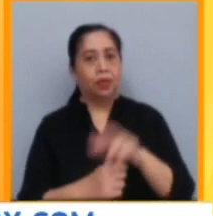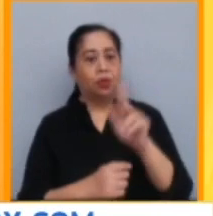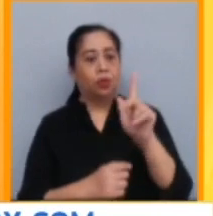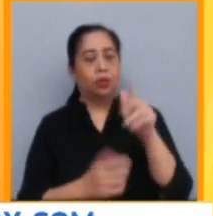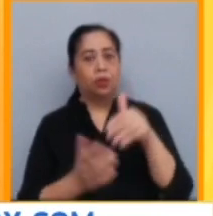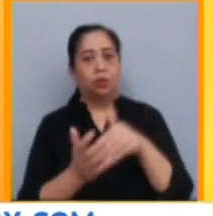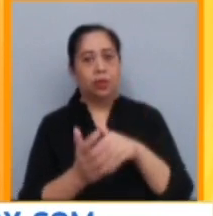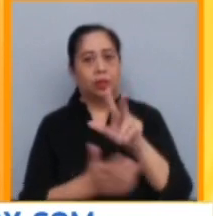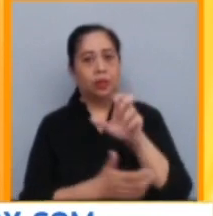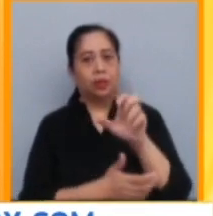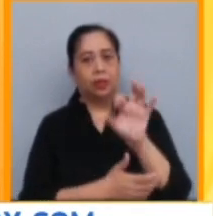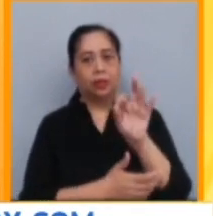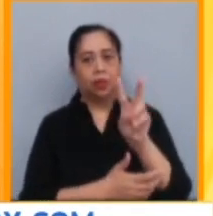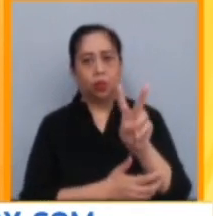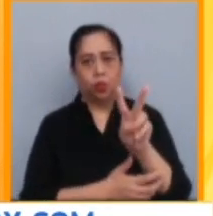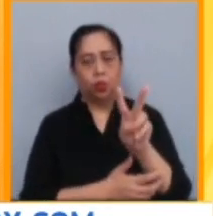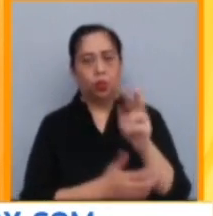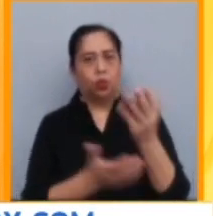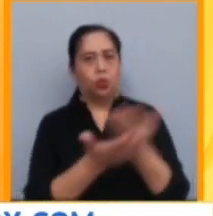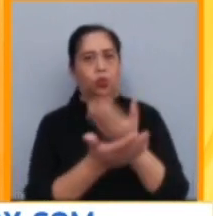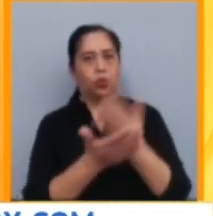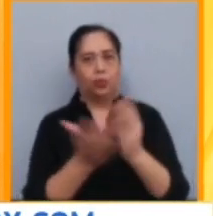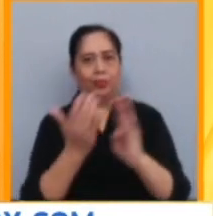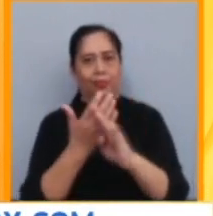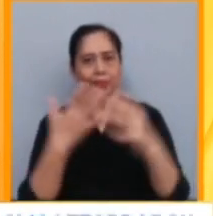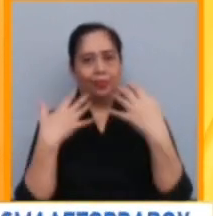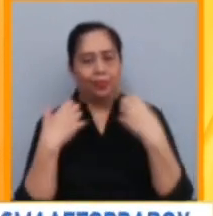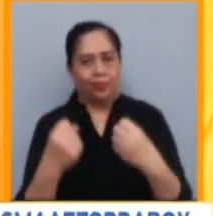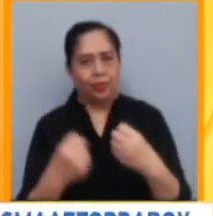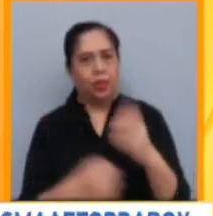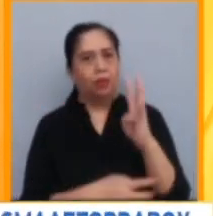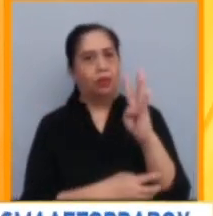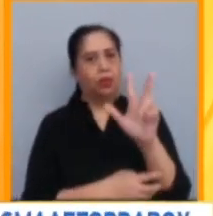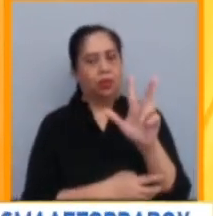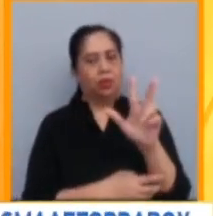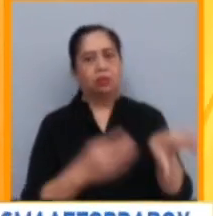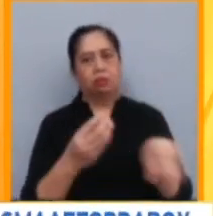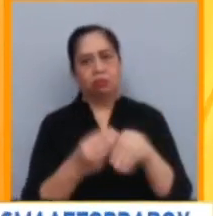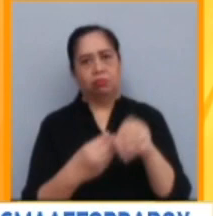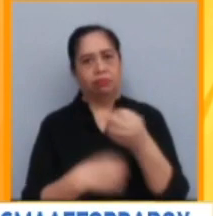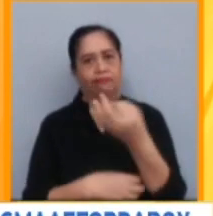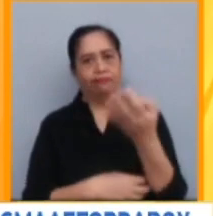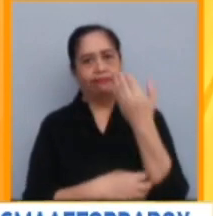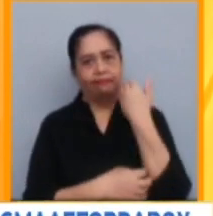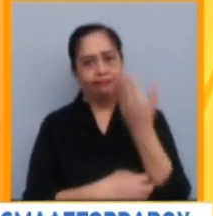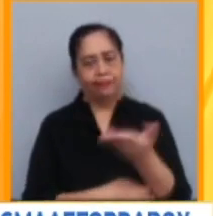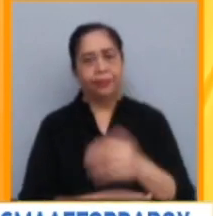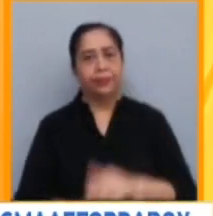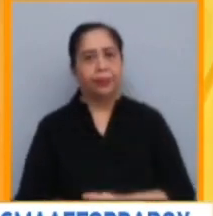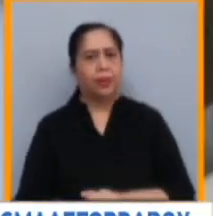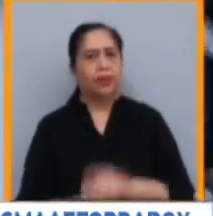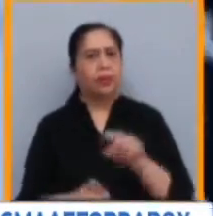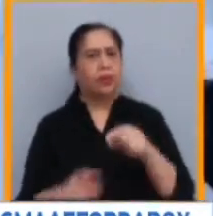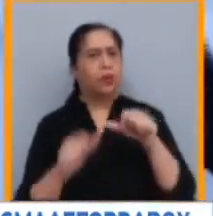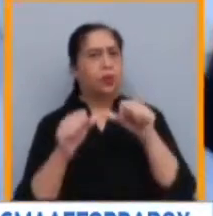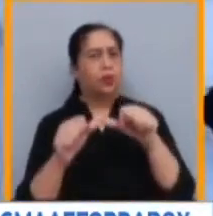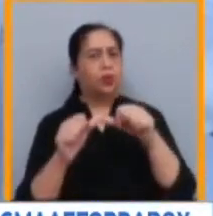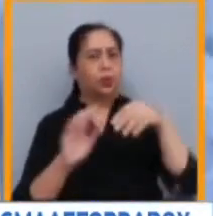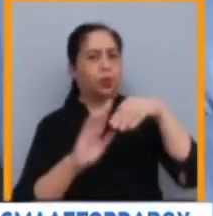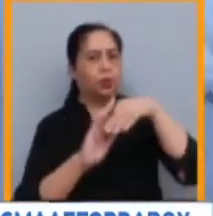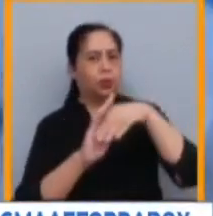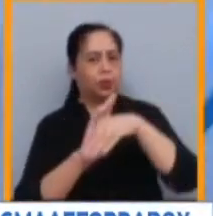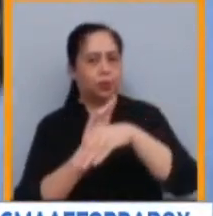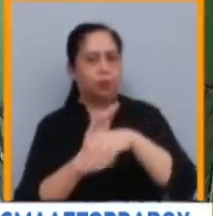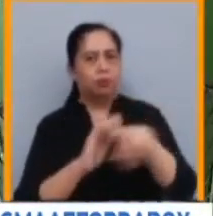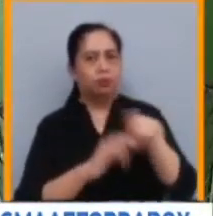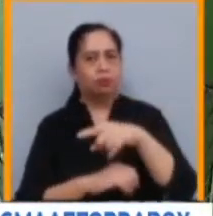23,392 ang mga bagong gumaling habang 43 ang nadagdag sa mga nasawi. Dahil po sa patuloy na pagbaba ng mga kaso, bumaba na